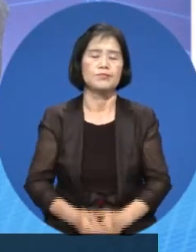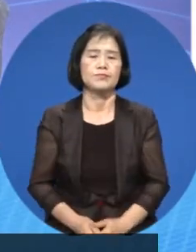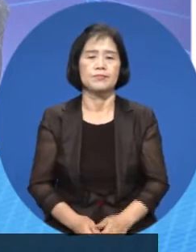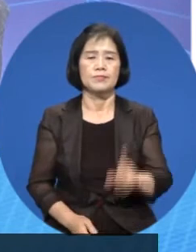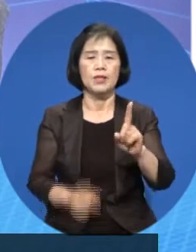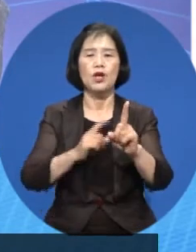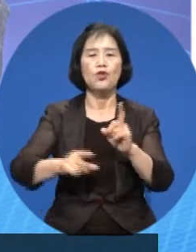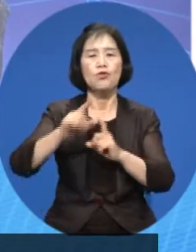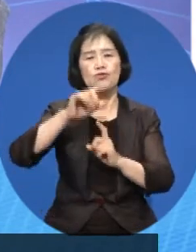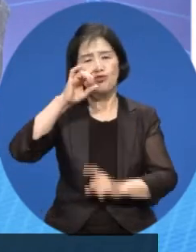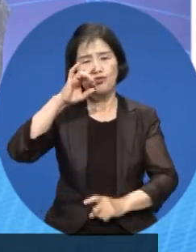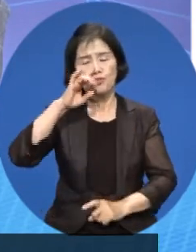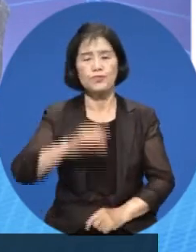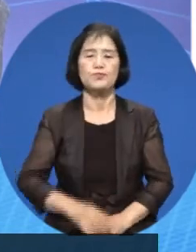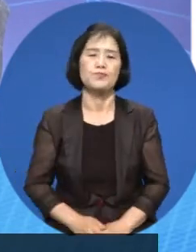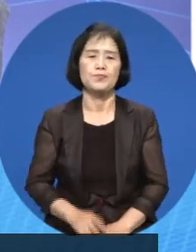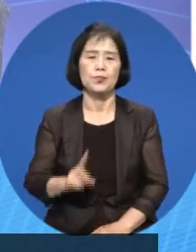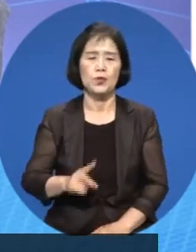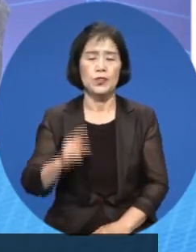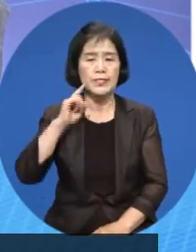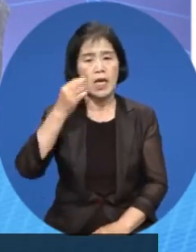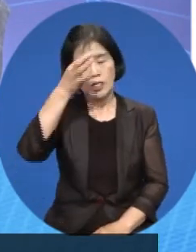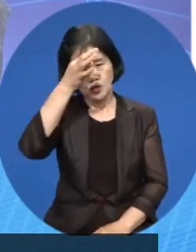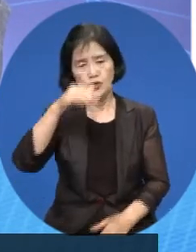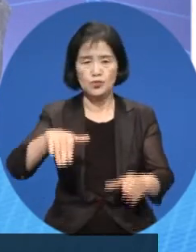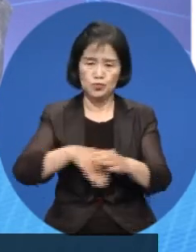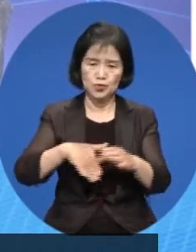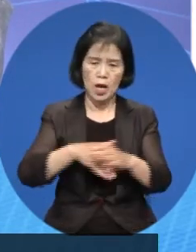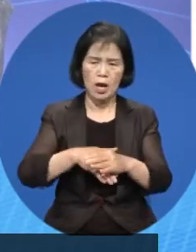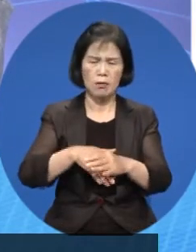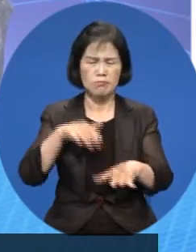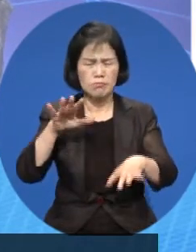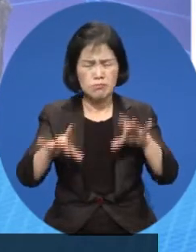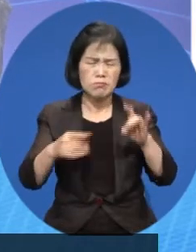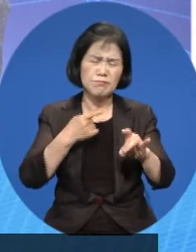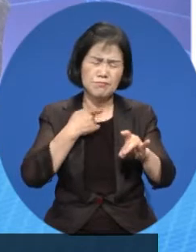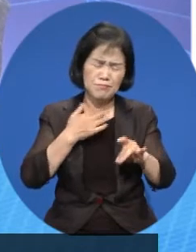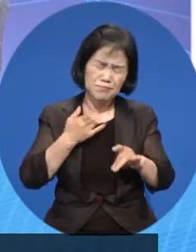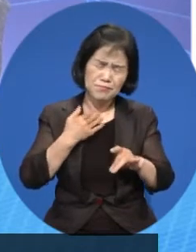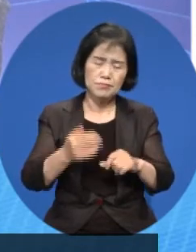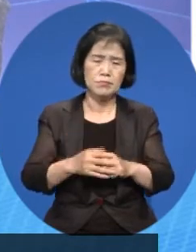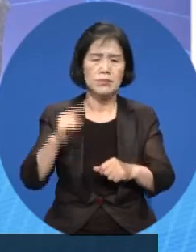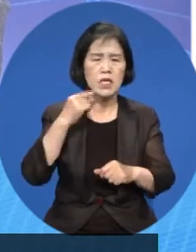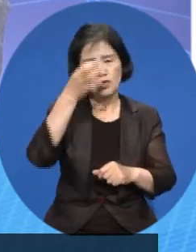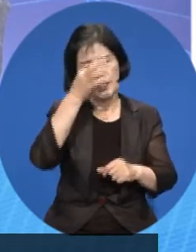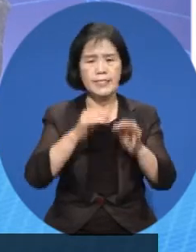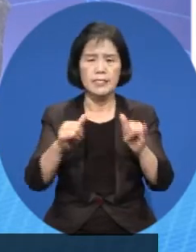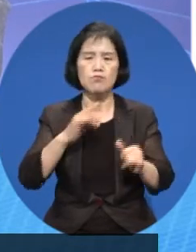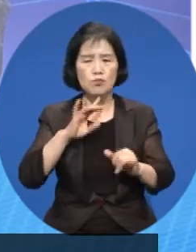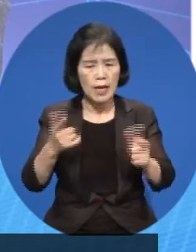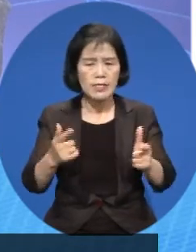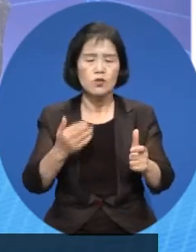더 추가로 궁금한 내용이 있습니다 사실 예술 문화 상당히 좀 목마른 수요 예술인들 만 갖고 있는 것은 아닐 겁니다